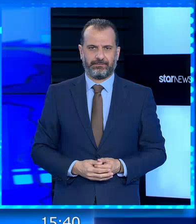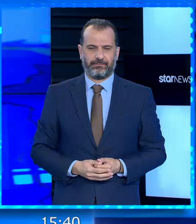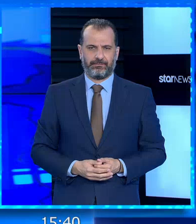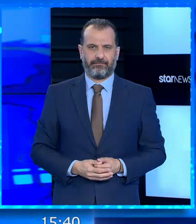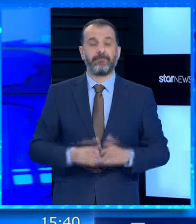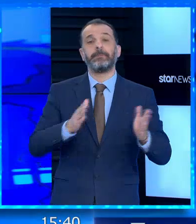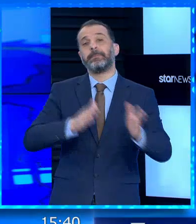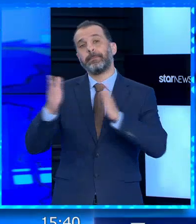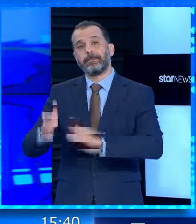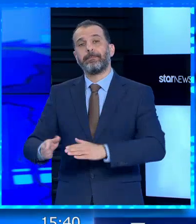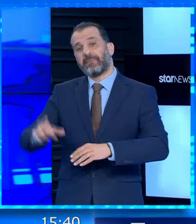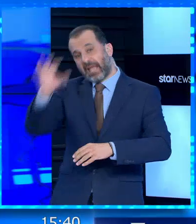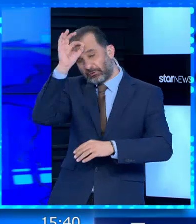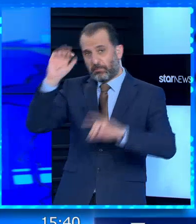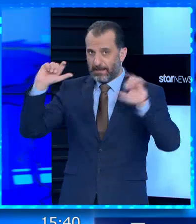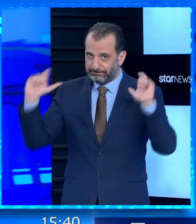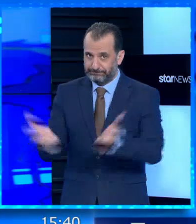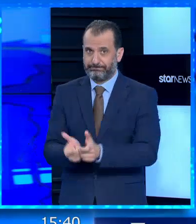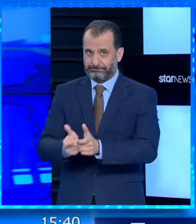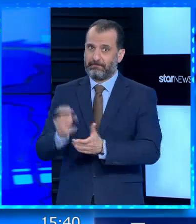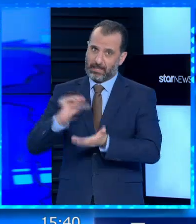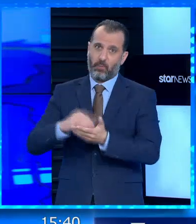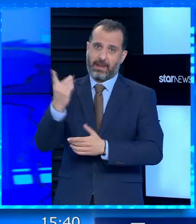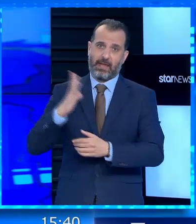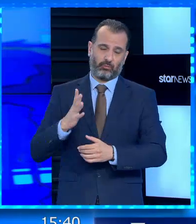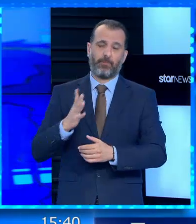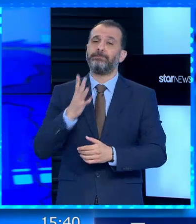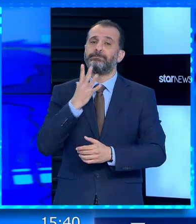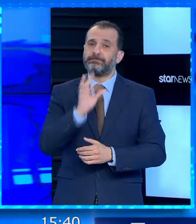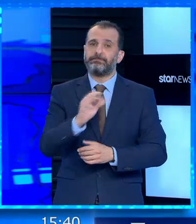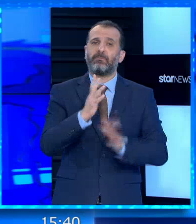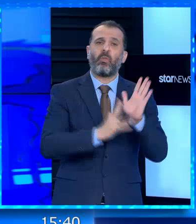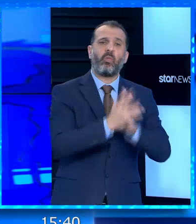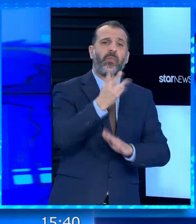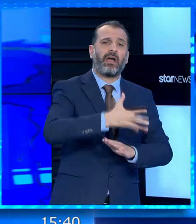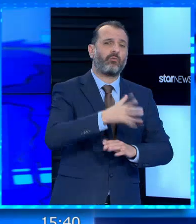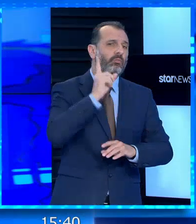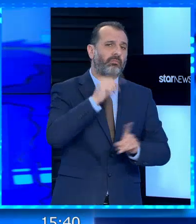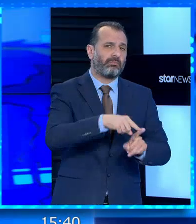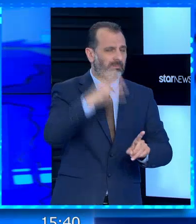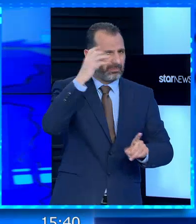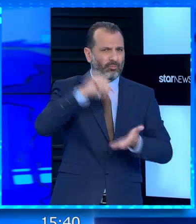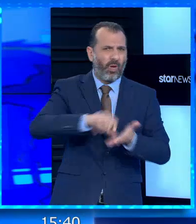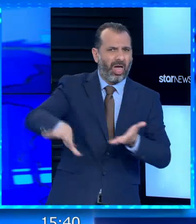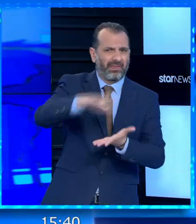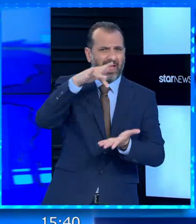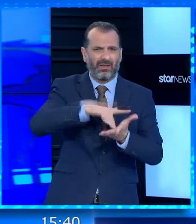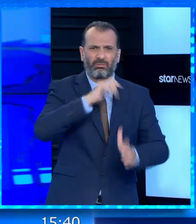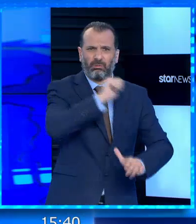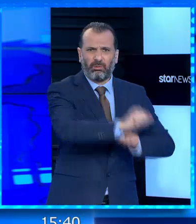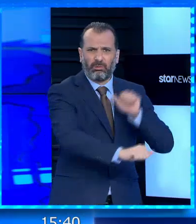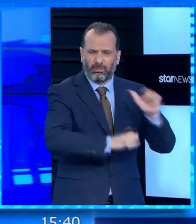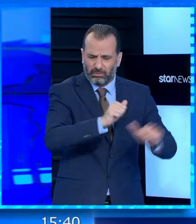Σε ακόμα μία σύλληψη προχώρησε η αστυνομία για την υπόθεση βιασμού και μαστροπίας της 12χρονης στον Κολωνό. Πρόκειται